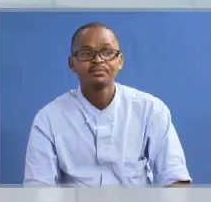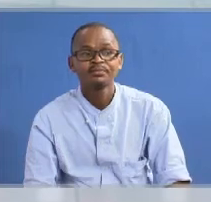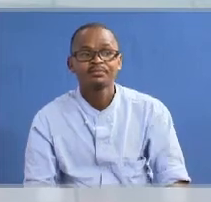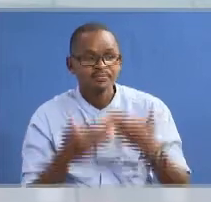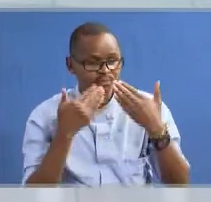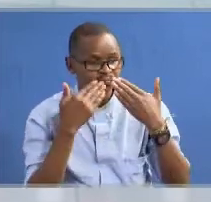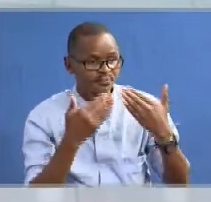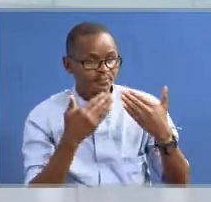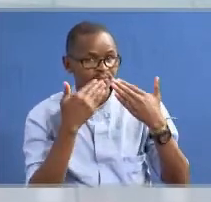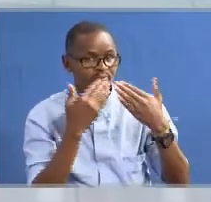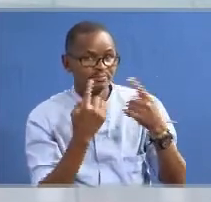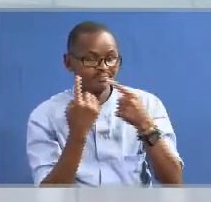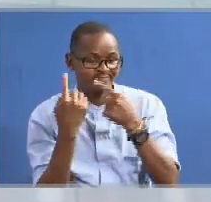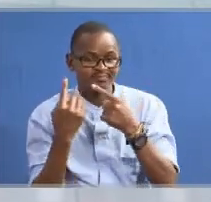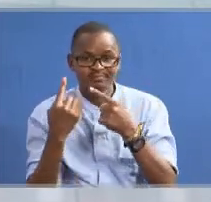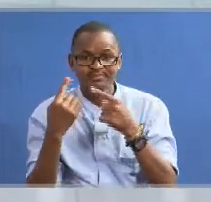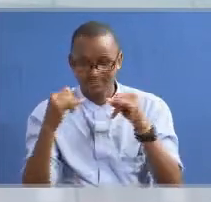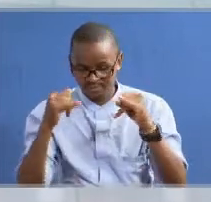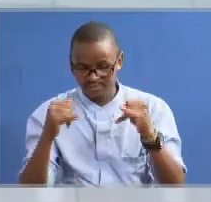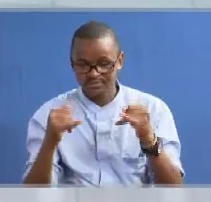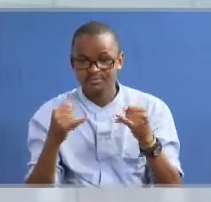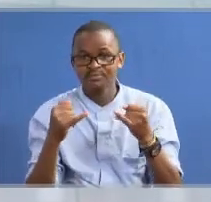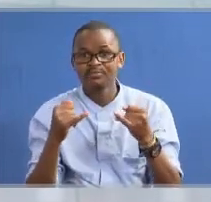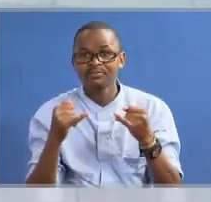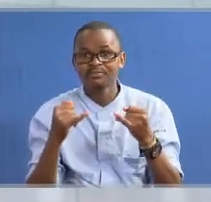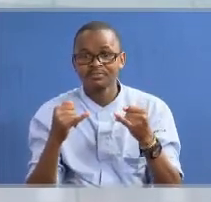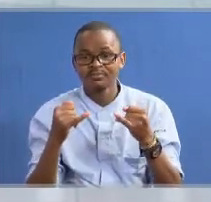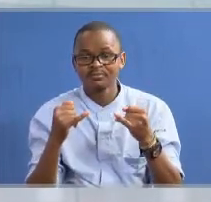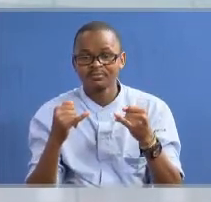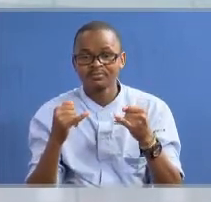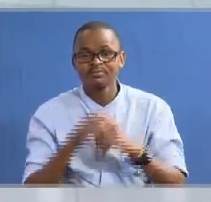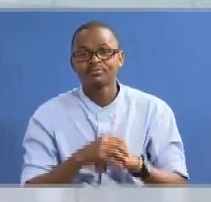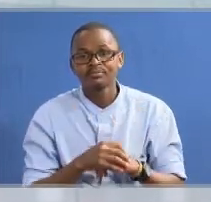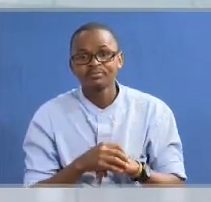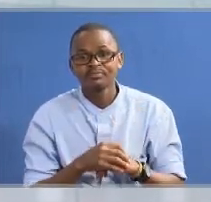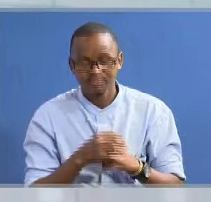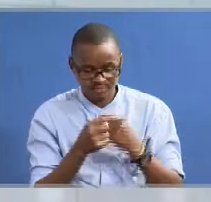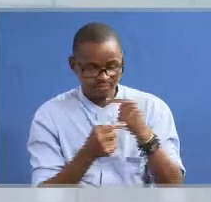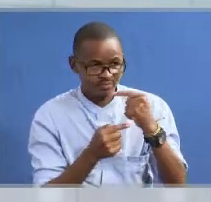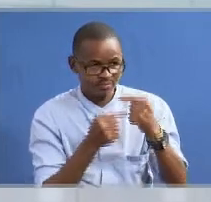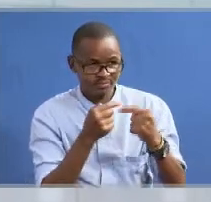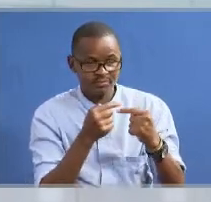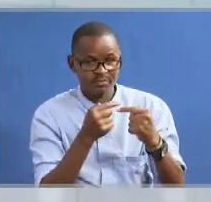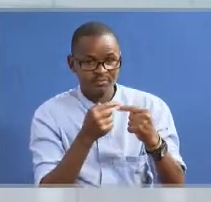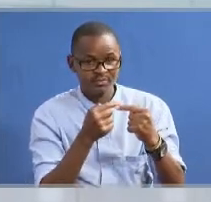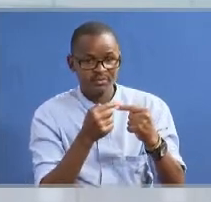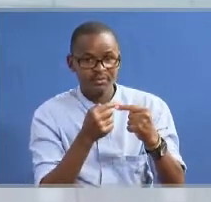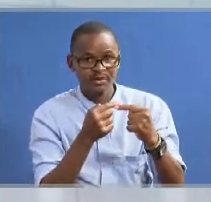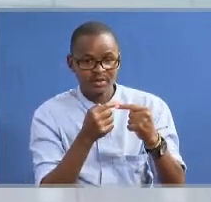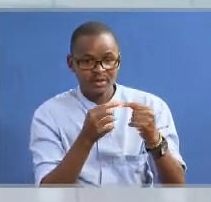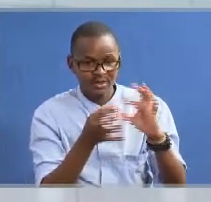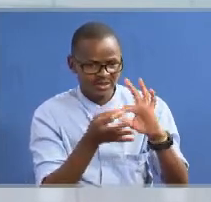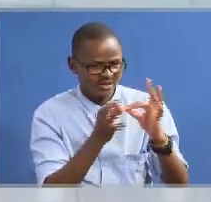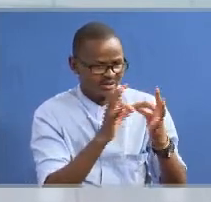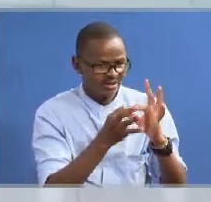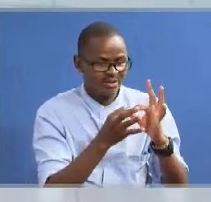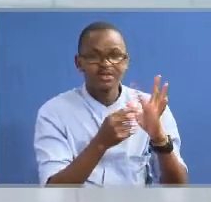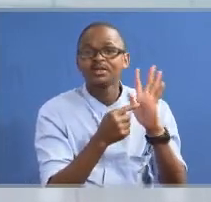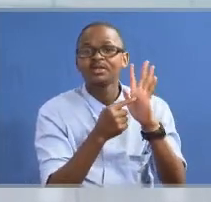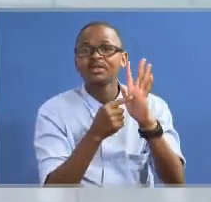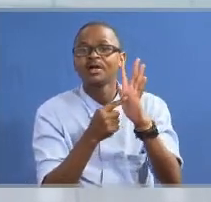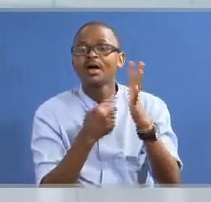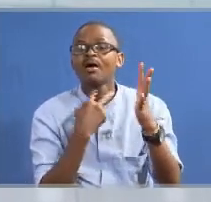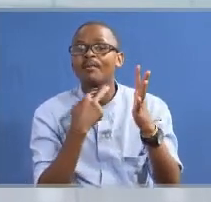Shukran za dhati Jamii Kiboi kwa taarifa hiyo kwa undani. Tukiendelea ni kwa takwimu zinaonyesha kwamba sauti